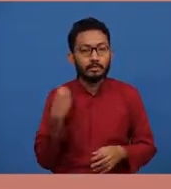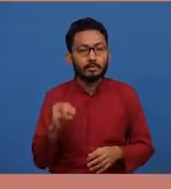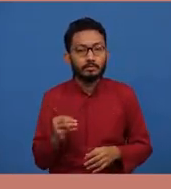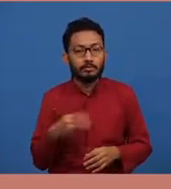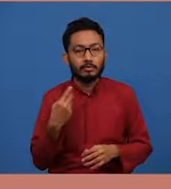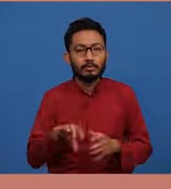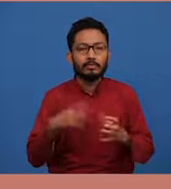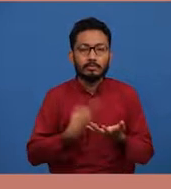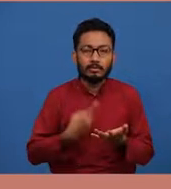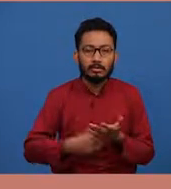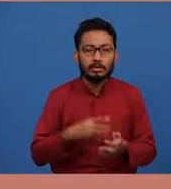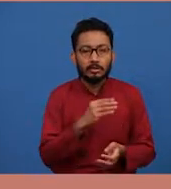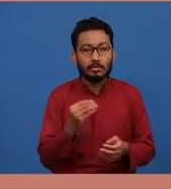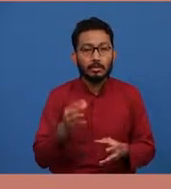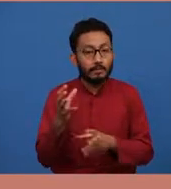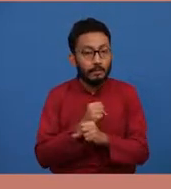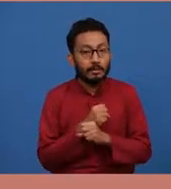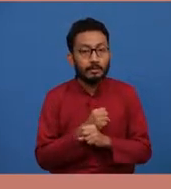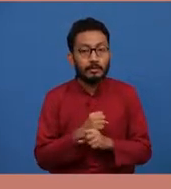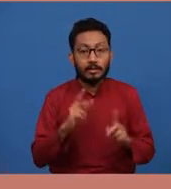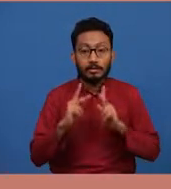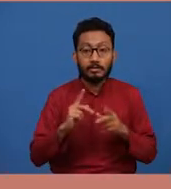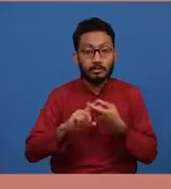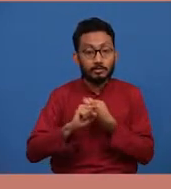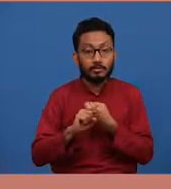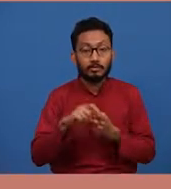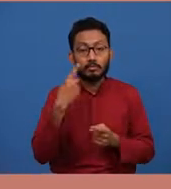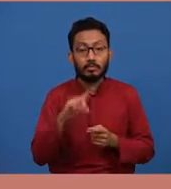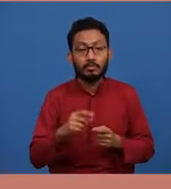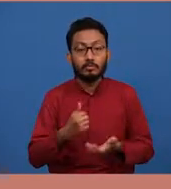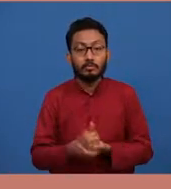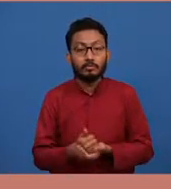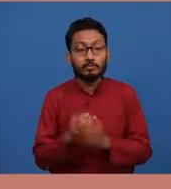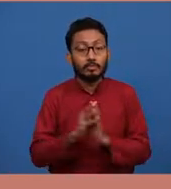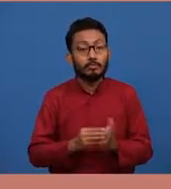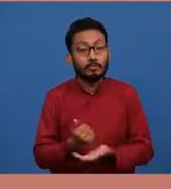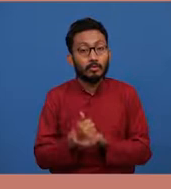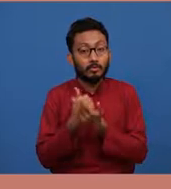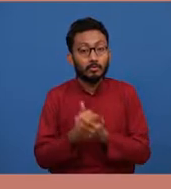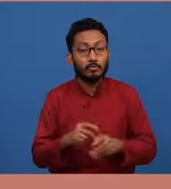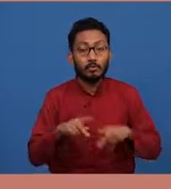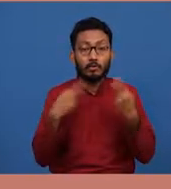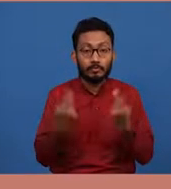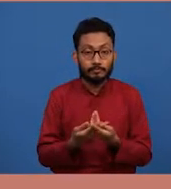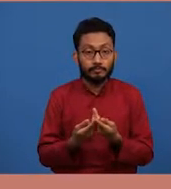dan mencapai kata sepakat untuk menolong keluarga Sang Rama-Rama.